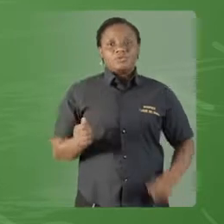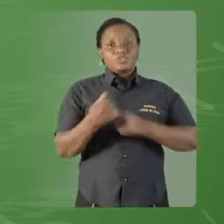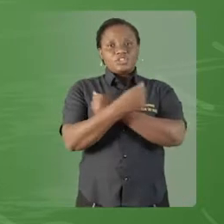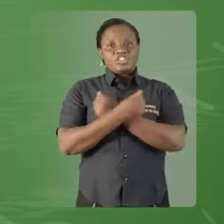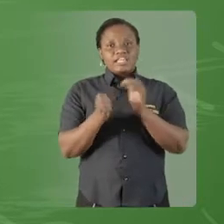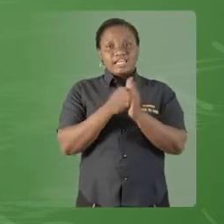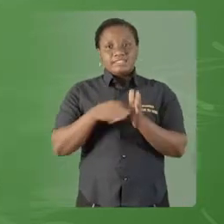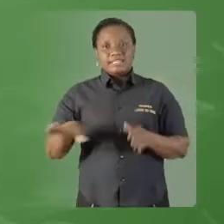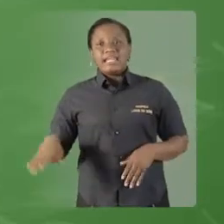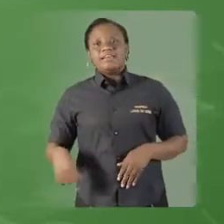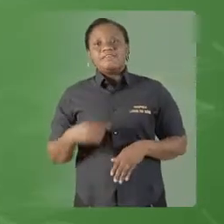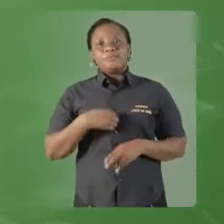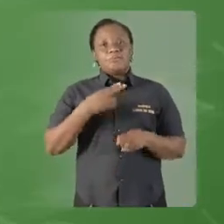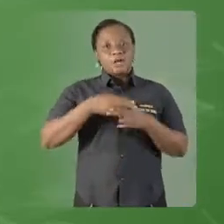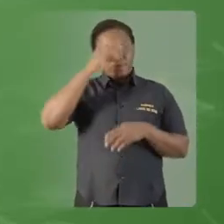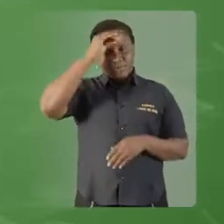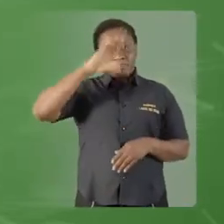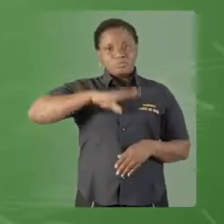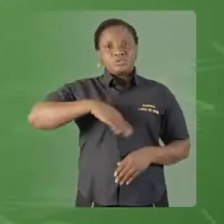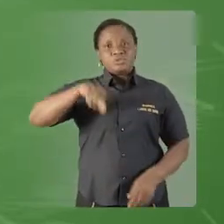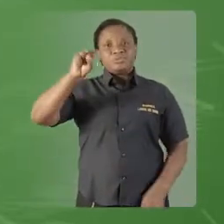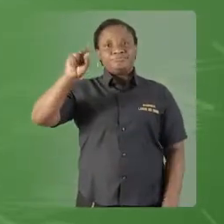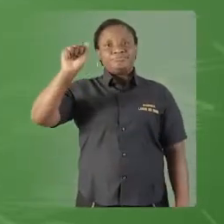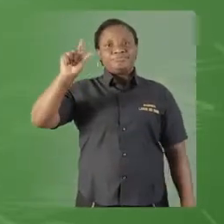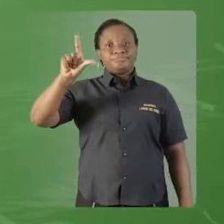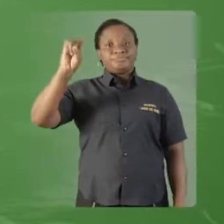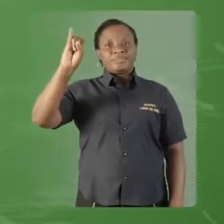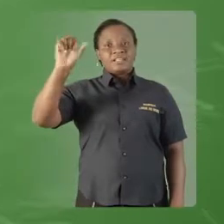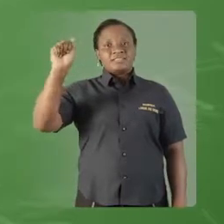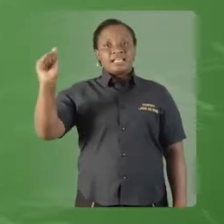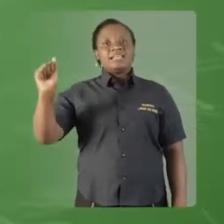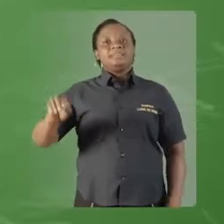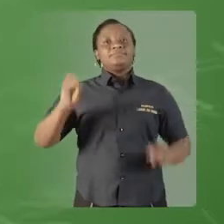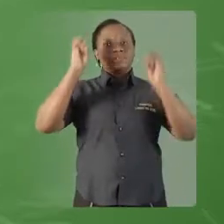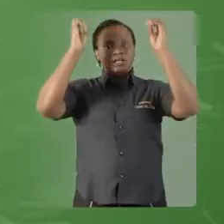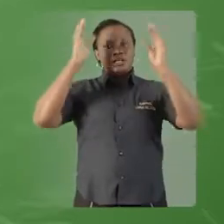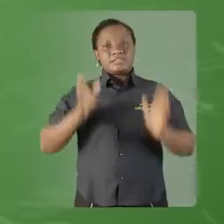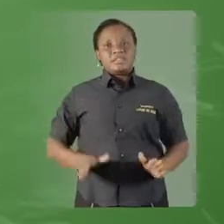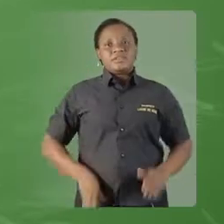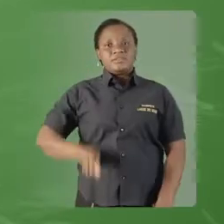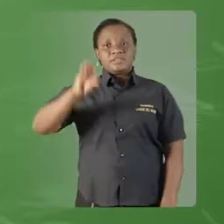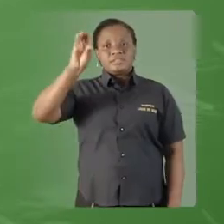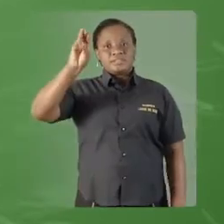Bonjour chers élèves, je suis Komena Salia, votre maître de CM2.